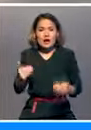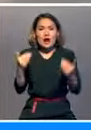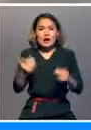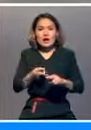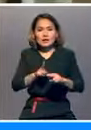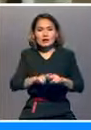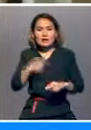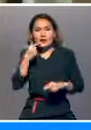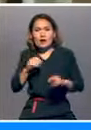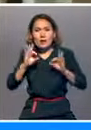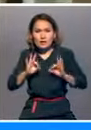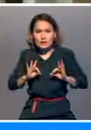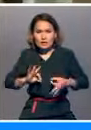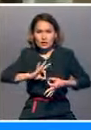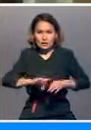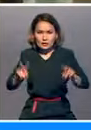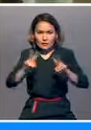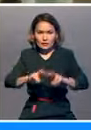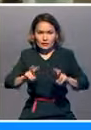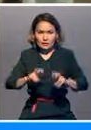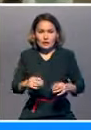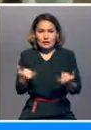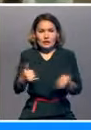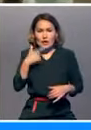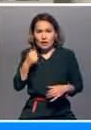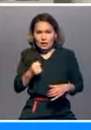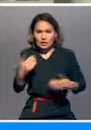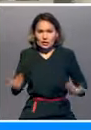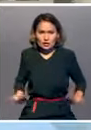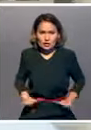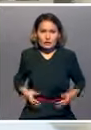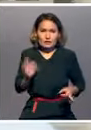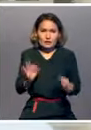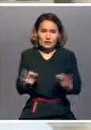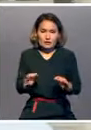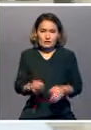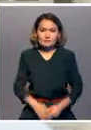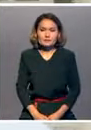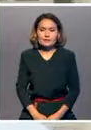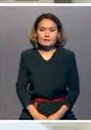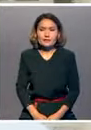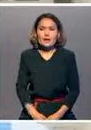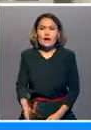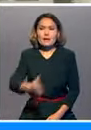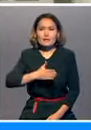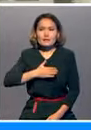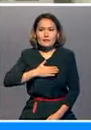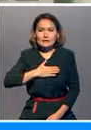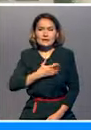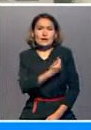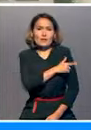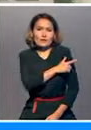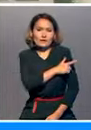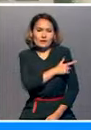осы дерек бойынша әскери прокуратура тергеу жүргізуде. Біздің бөлімшеде ол тексеріліп, ота жасалды.